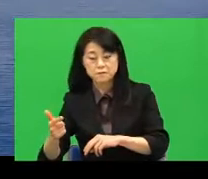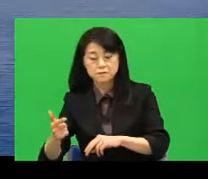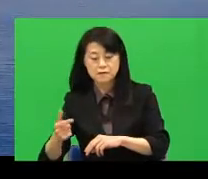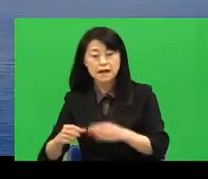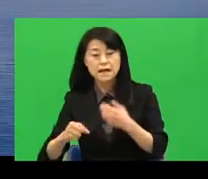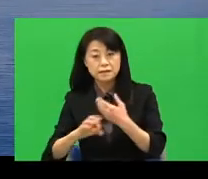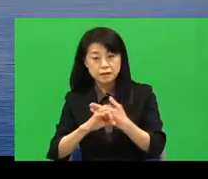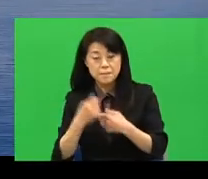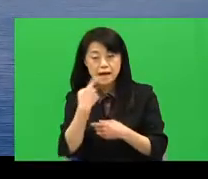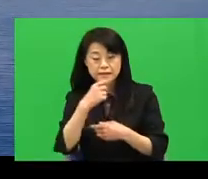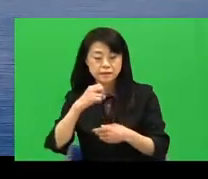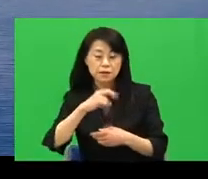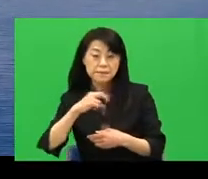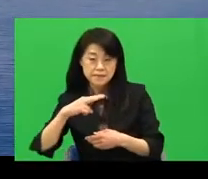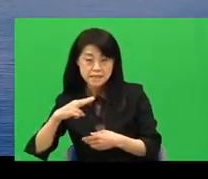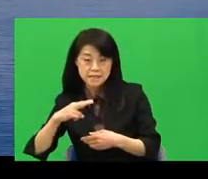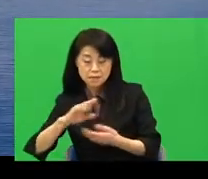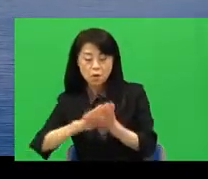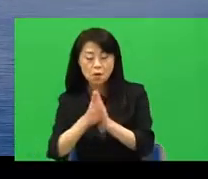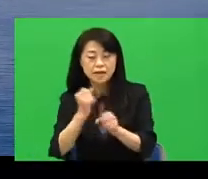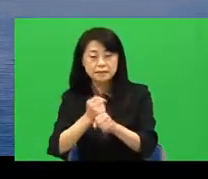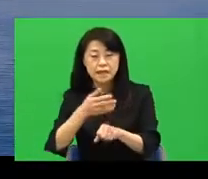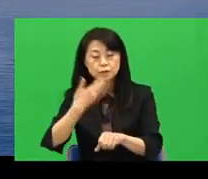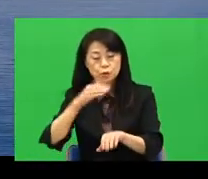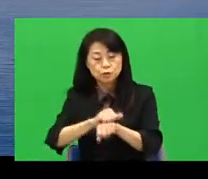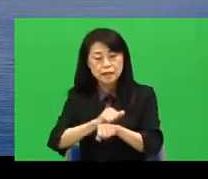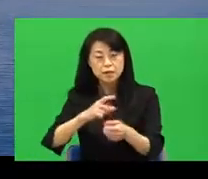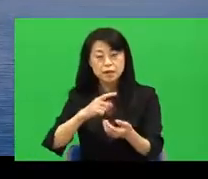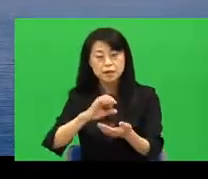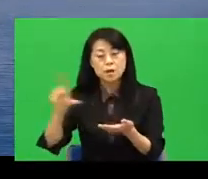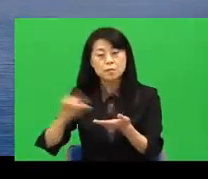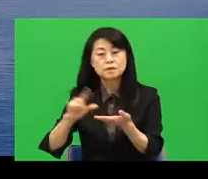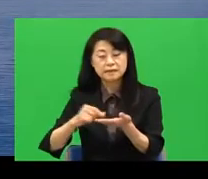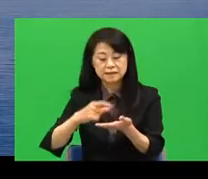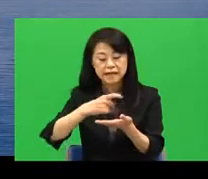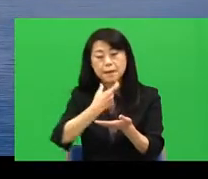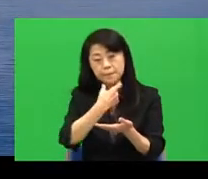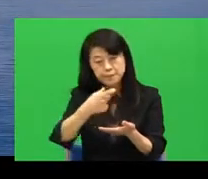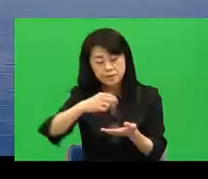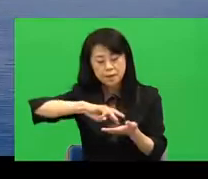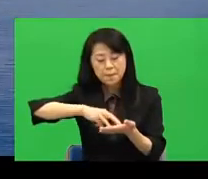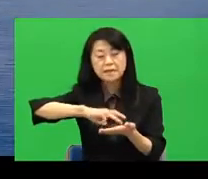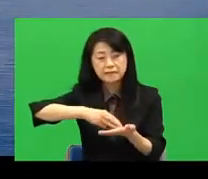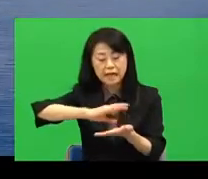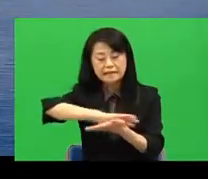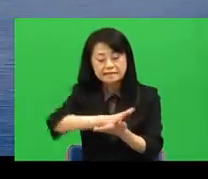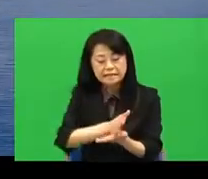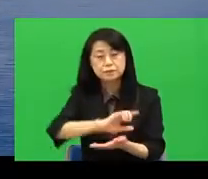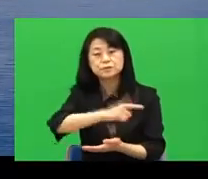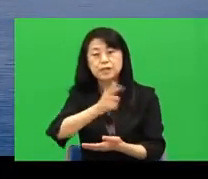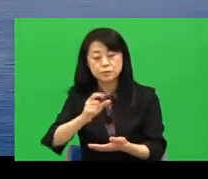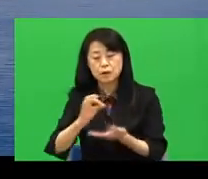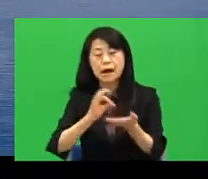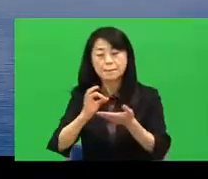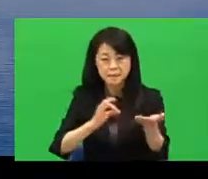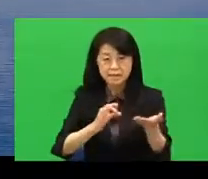ば白エビなどの県産食材を用いたピザやパスタのほか、チーズやデザインなどの飲食販